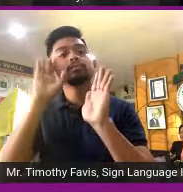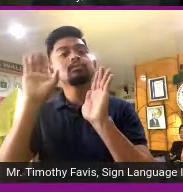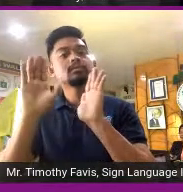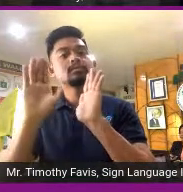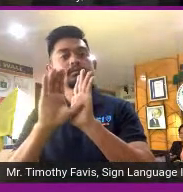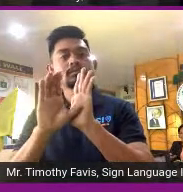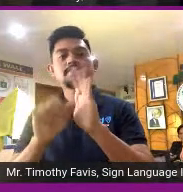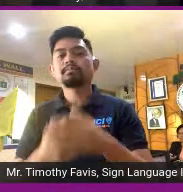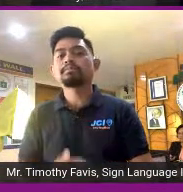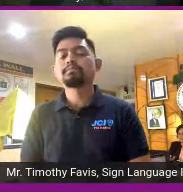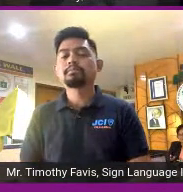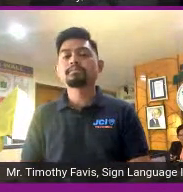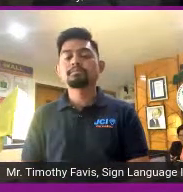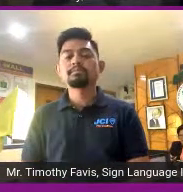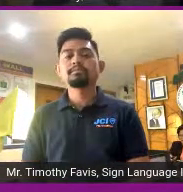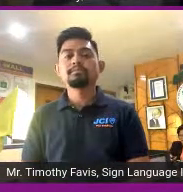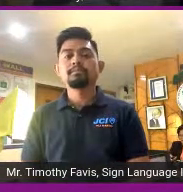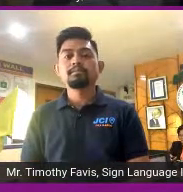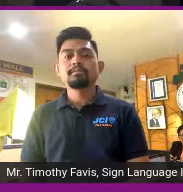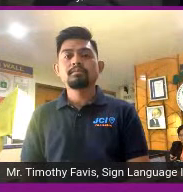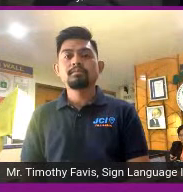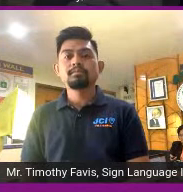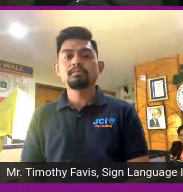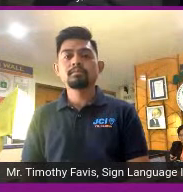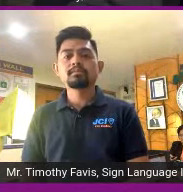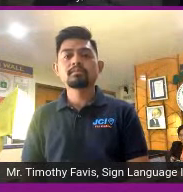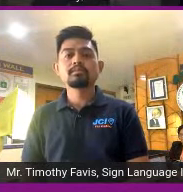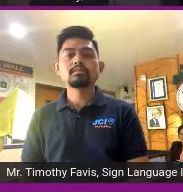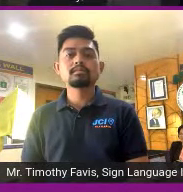ang ano ng chromosomes sa atin.